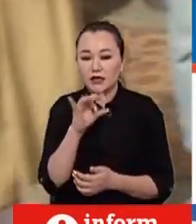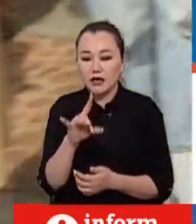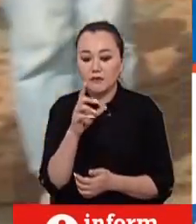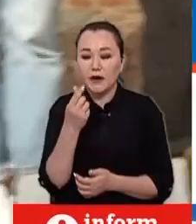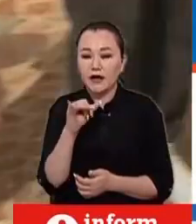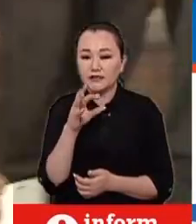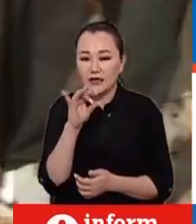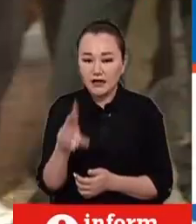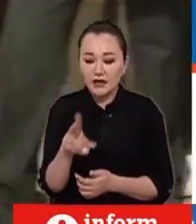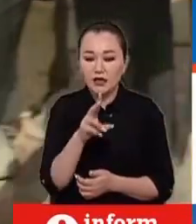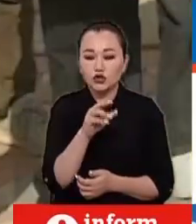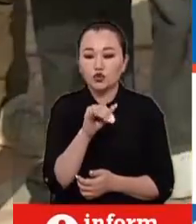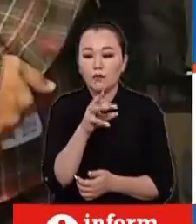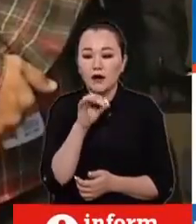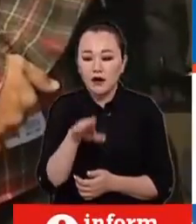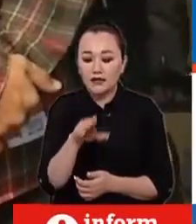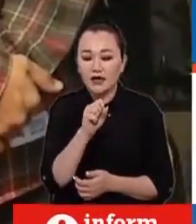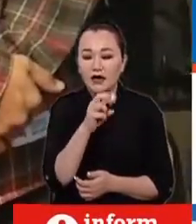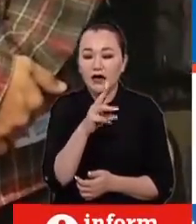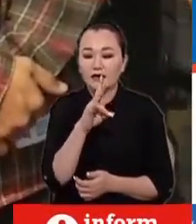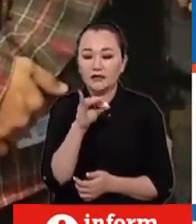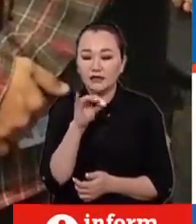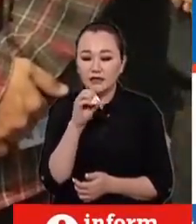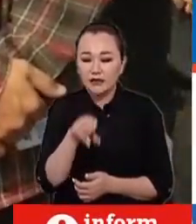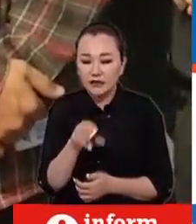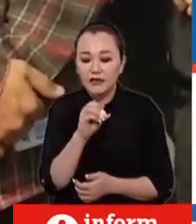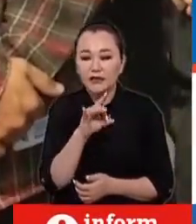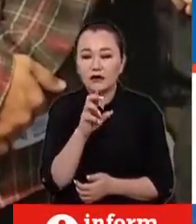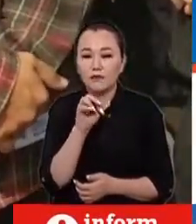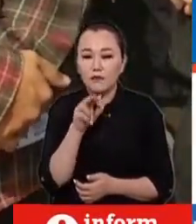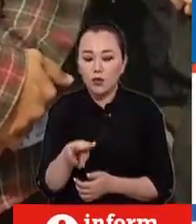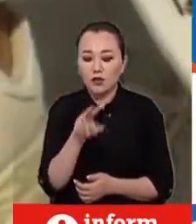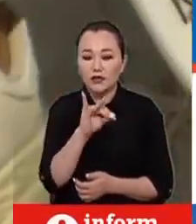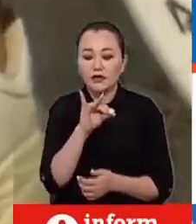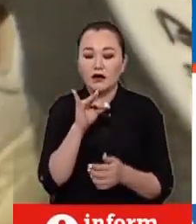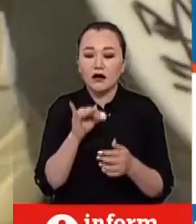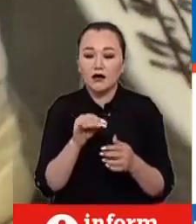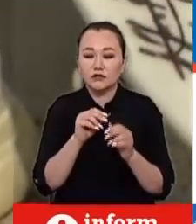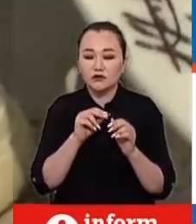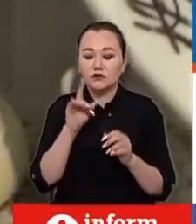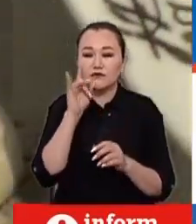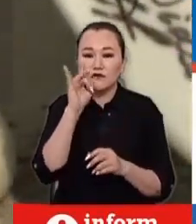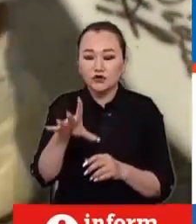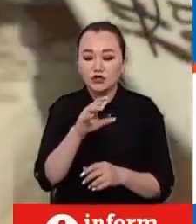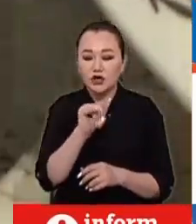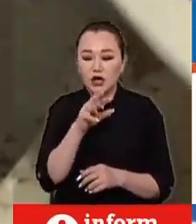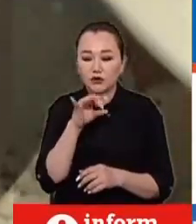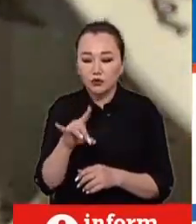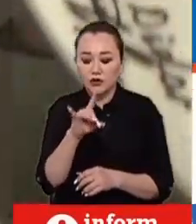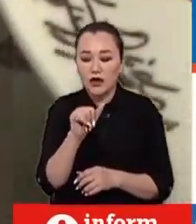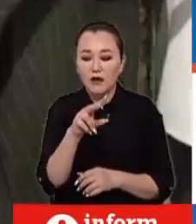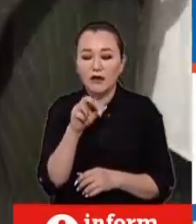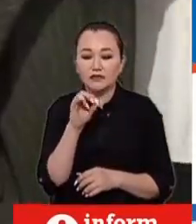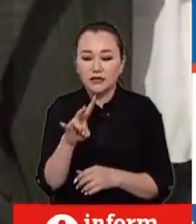Басик жумарт зейнабил окниет билласар ерболсадербаев восходящие звездочка жаннур Рамазан